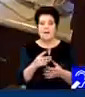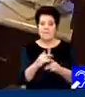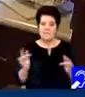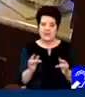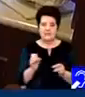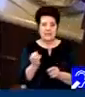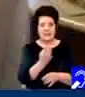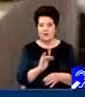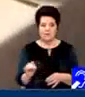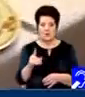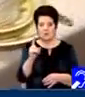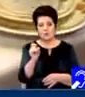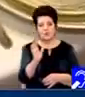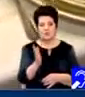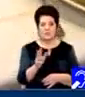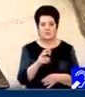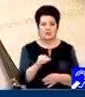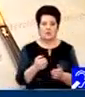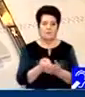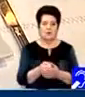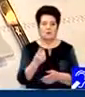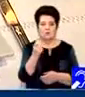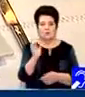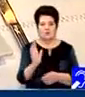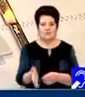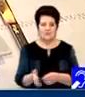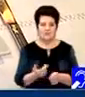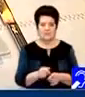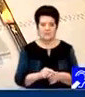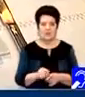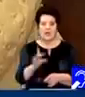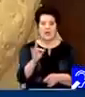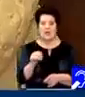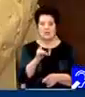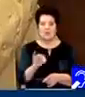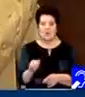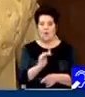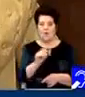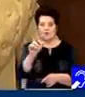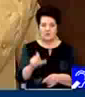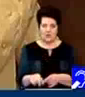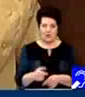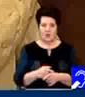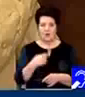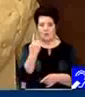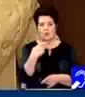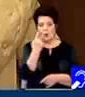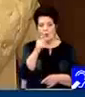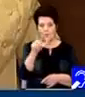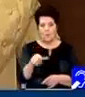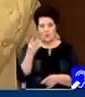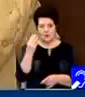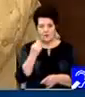de la 550 de lei până la 850, în funcție de rangul oficialului. Și cum nu poți ieși din casa unui moldovean cu